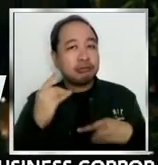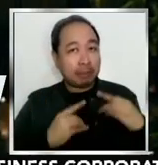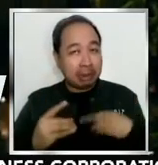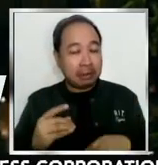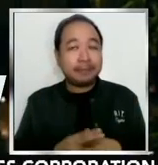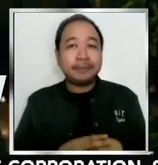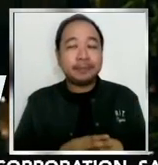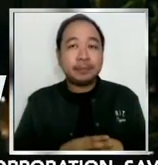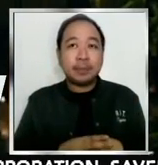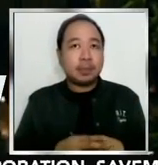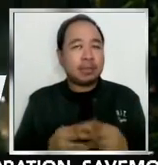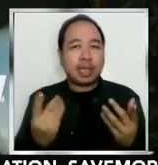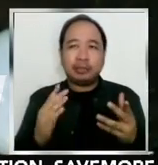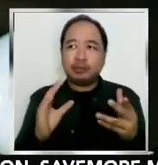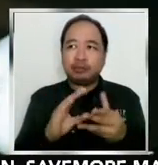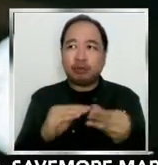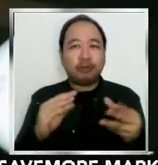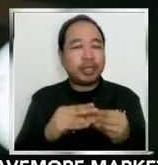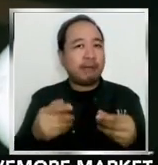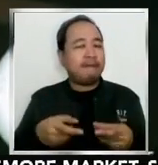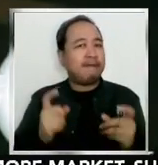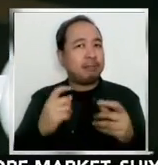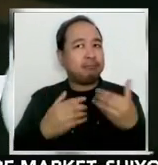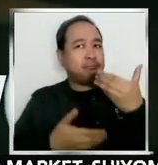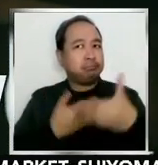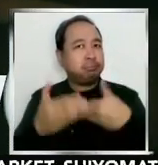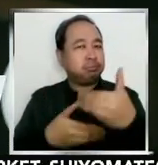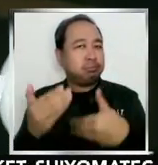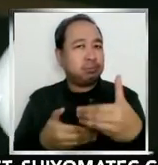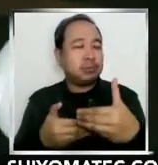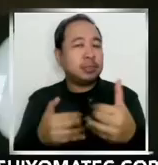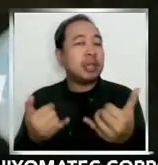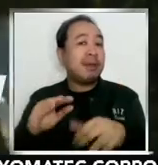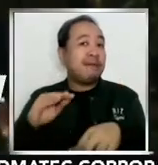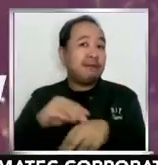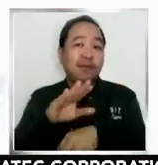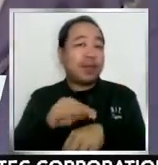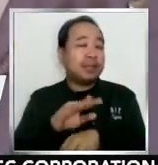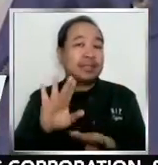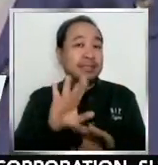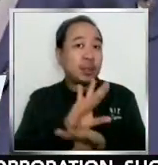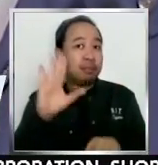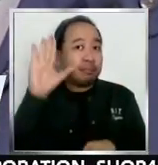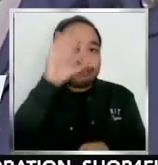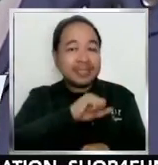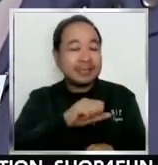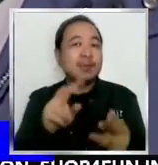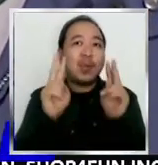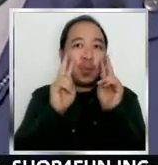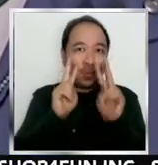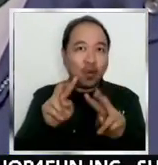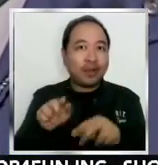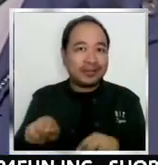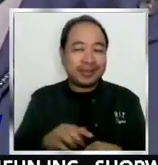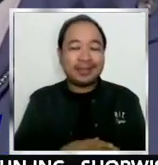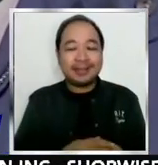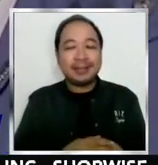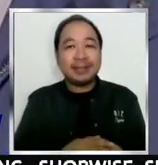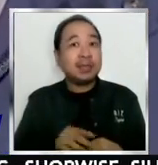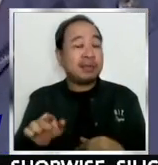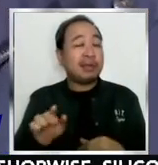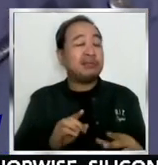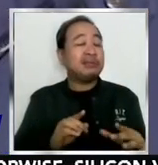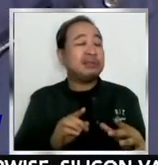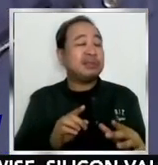ng istorya, kaya't payo ng mga bida, don't miss any episode. Actually, sa show na to kasi, Kuya, I